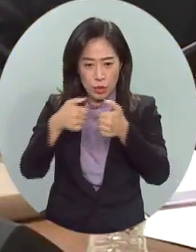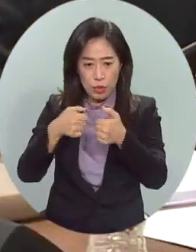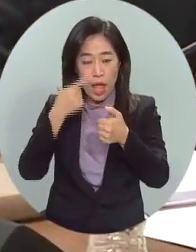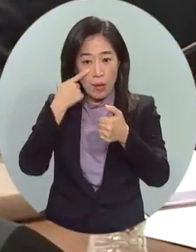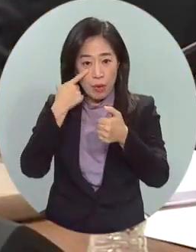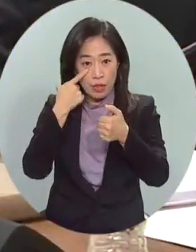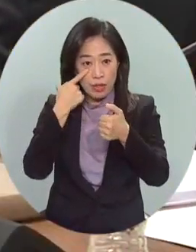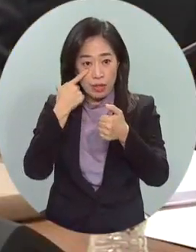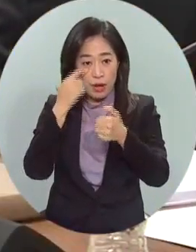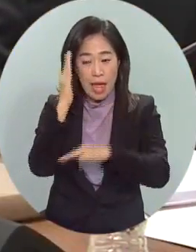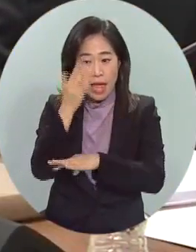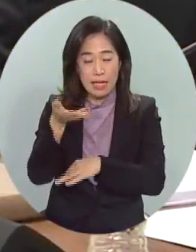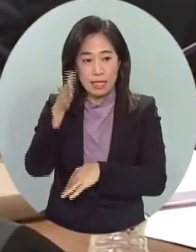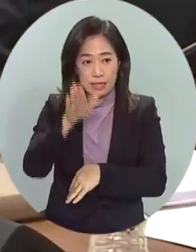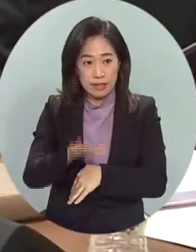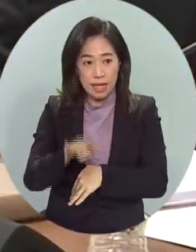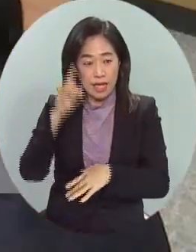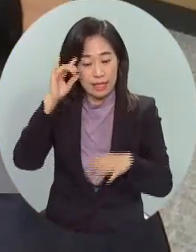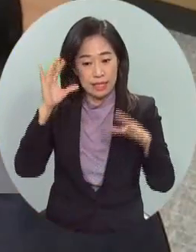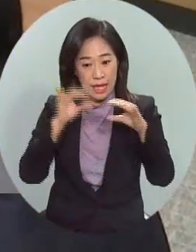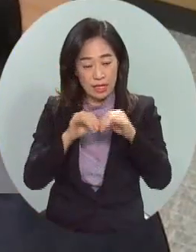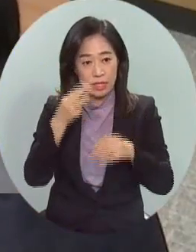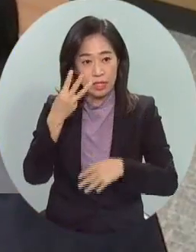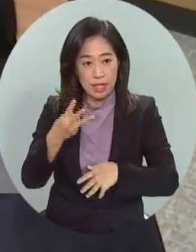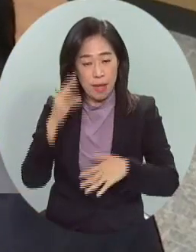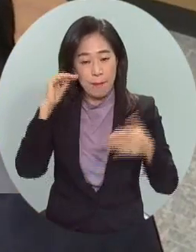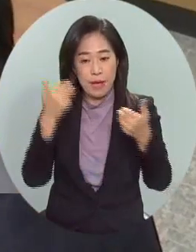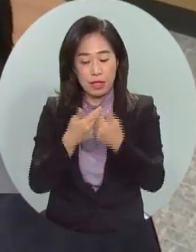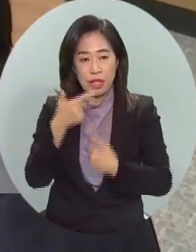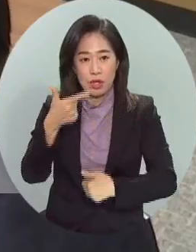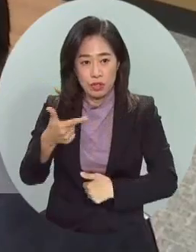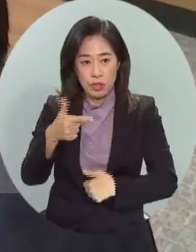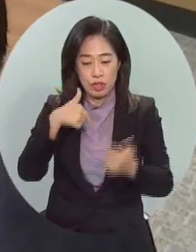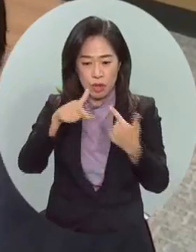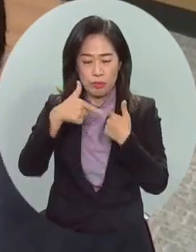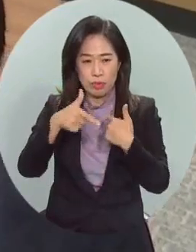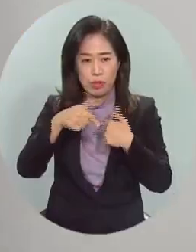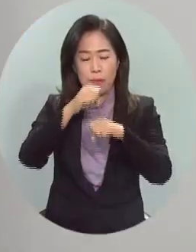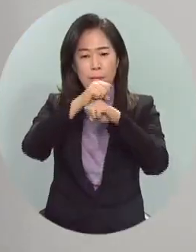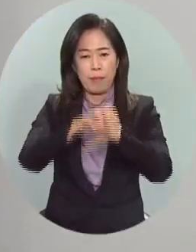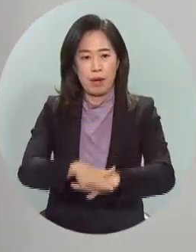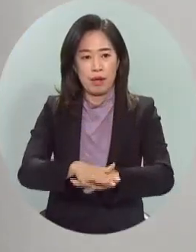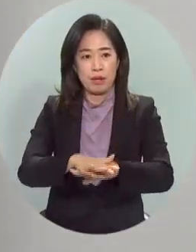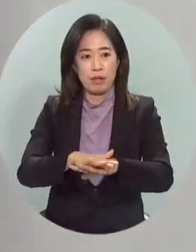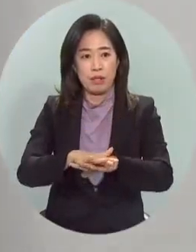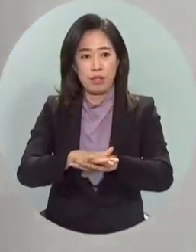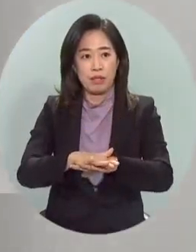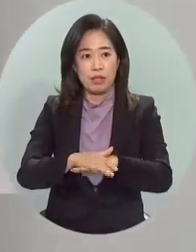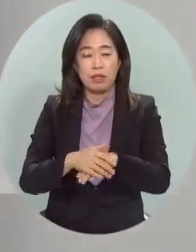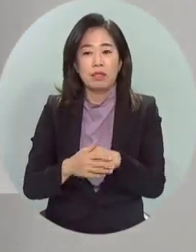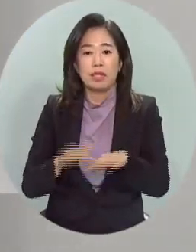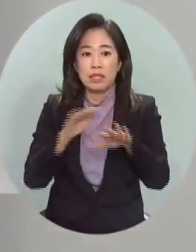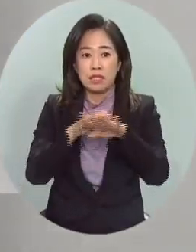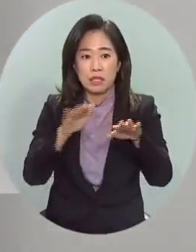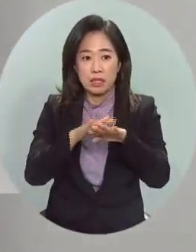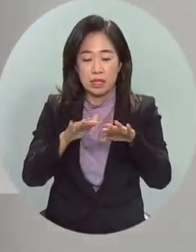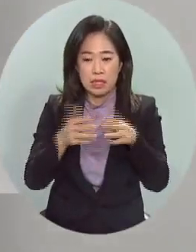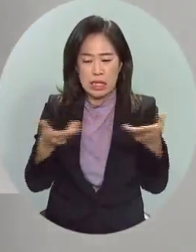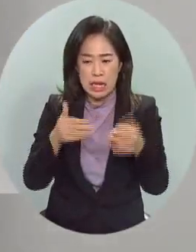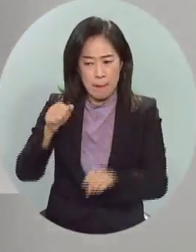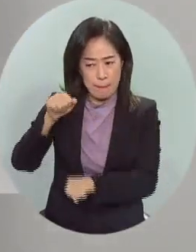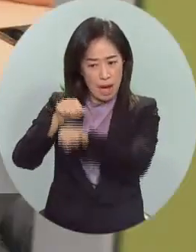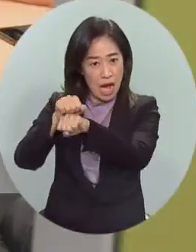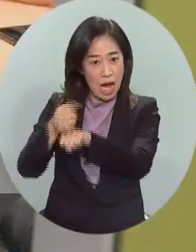찬성 세명 반대 여섯 명으로 결국 청문회는 없던 일이 됐습니다 아직 처리해야 할 사건들이 산더미처럼